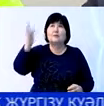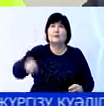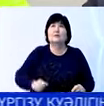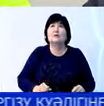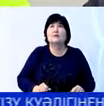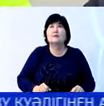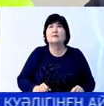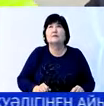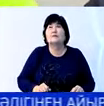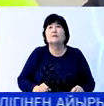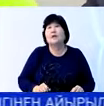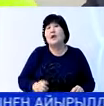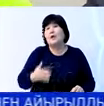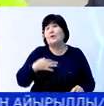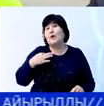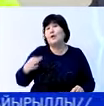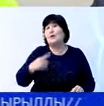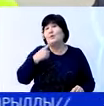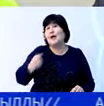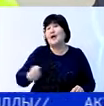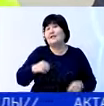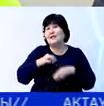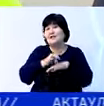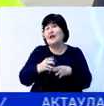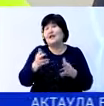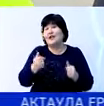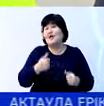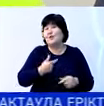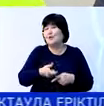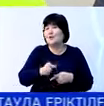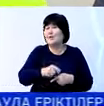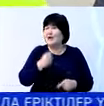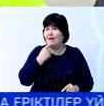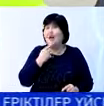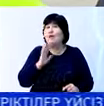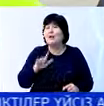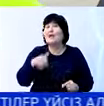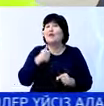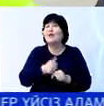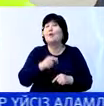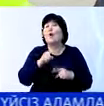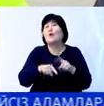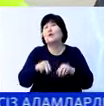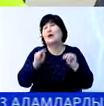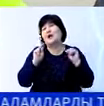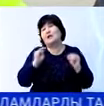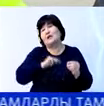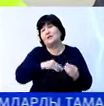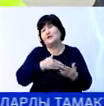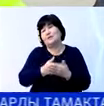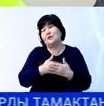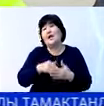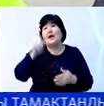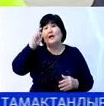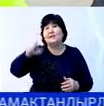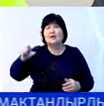своего сына в армию. Мен ұлымды әскерге шығарып салдым. Әрине, мен үшін өте қиын, бірақ ең бастысы отанына адал қызмет етсін.